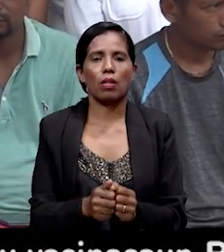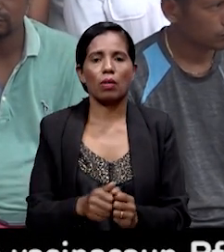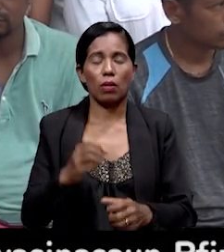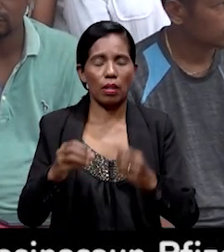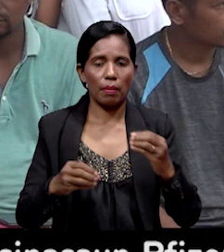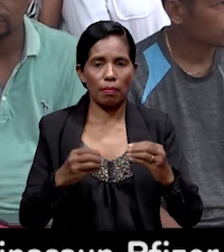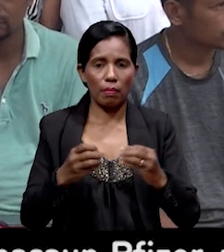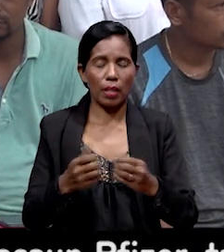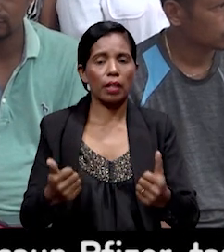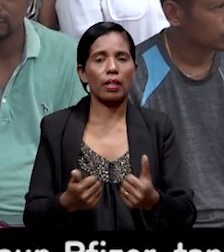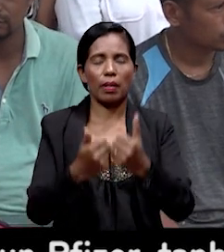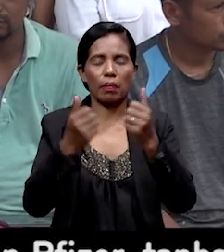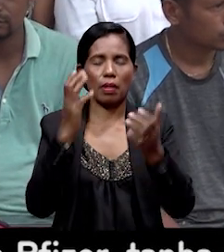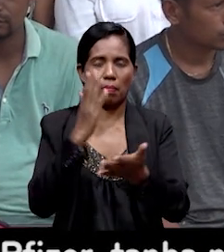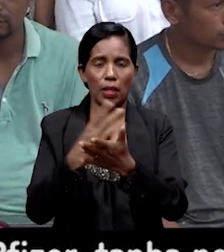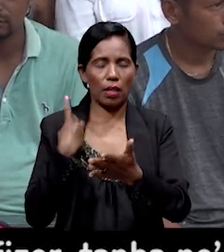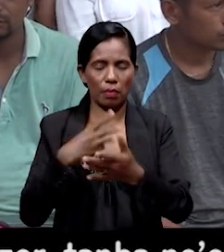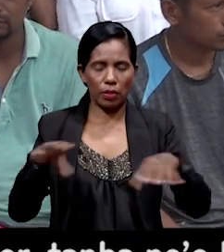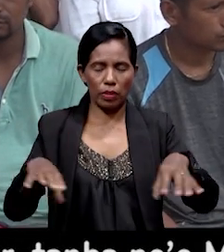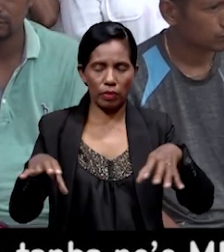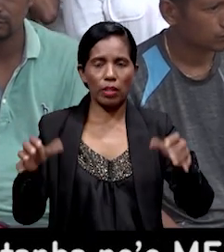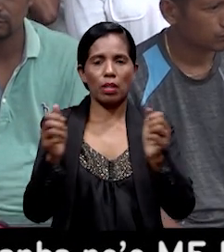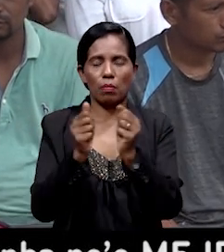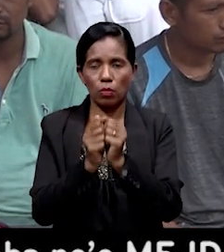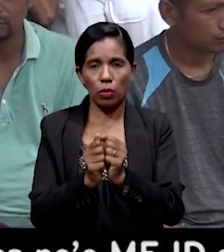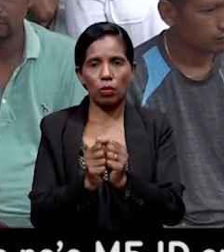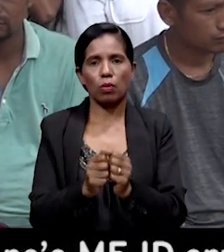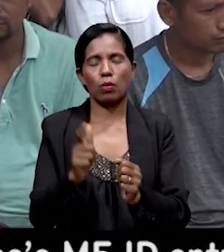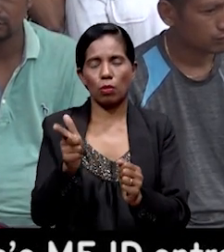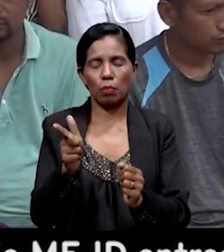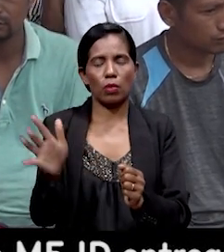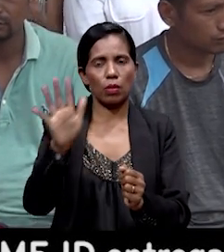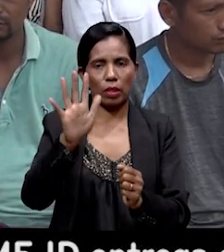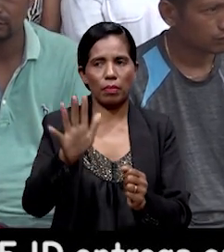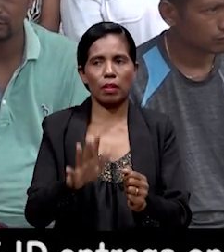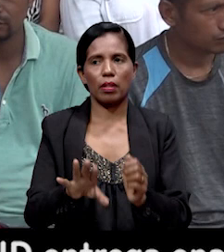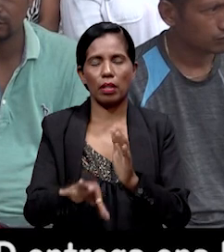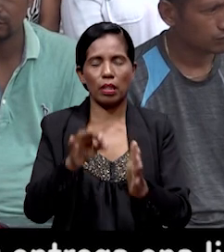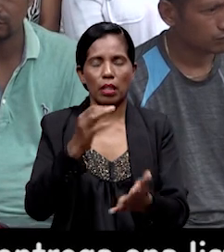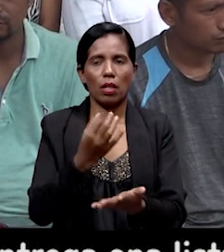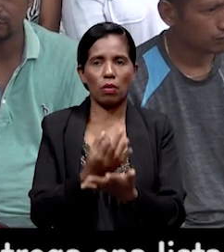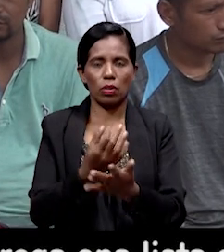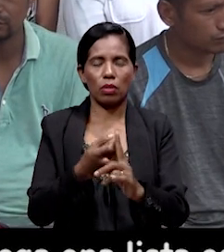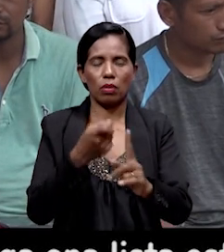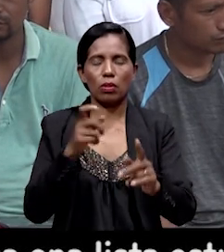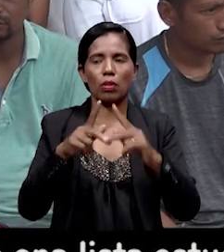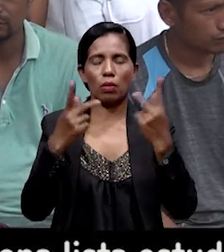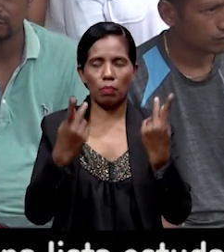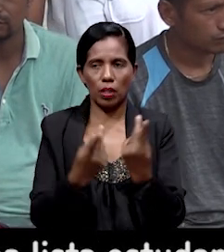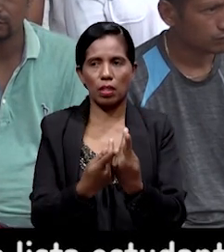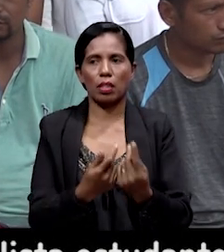ho diha para ami trabalhadores hamotuk 25 pesoas nebe duranti ne hetam beneficia husi kompanya